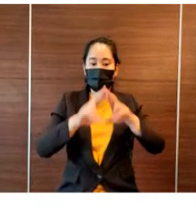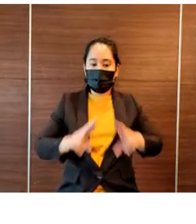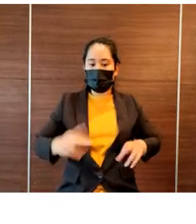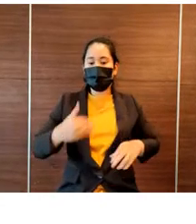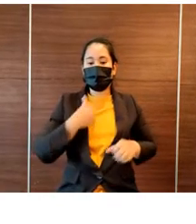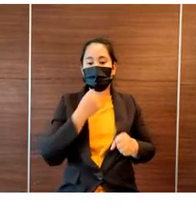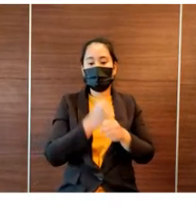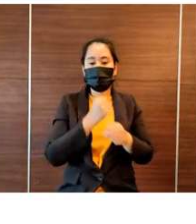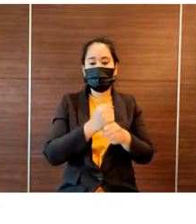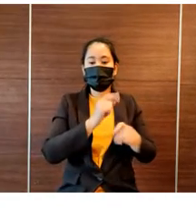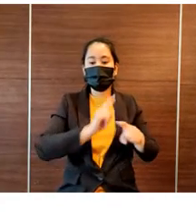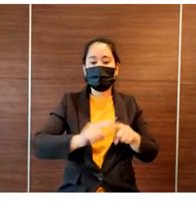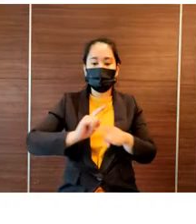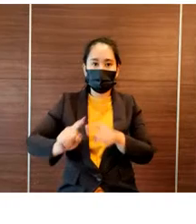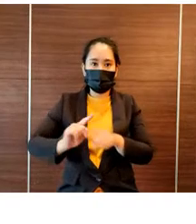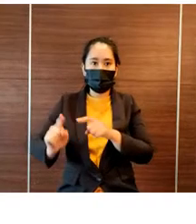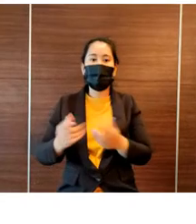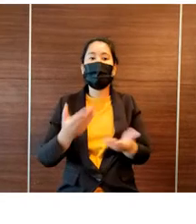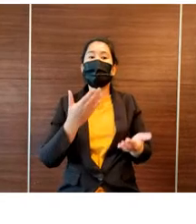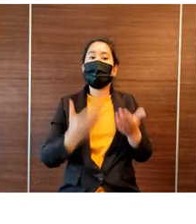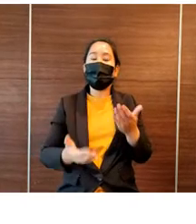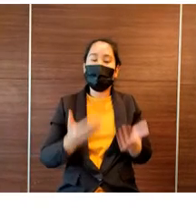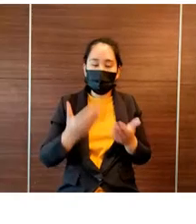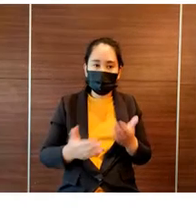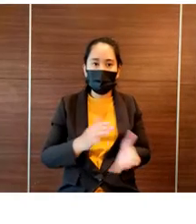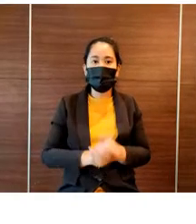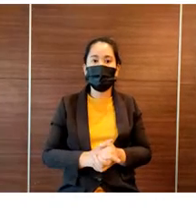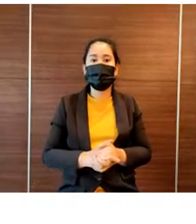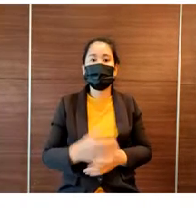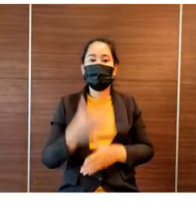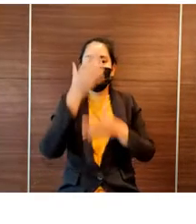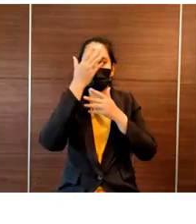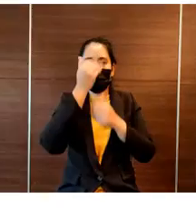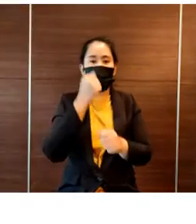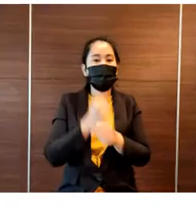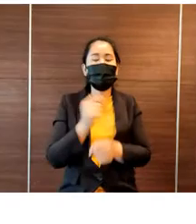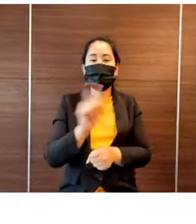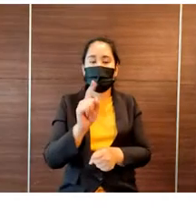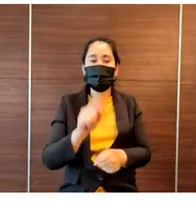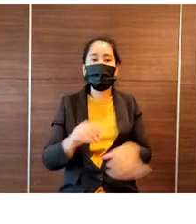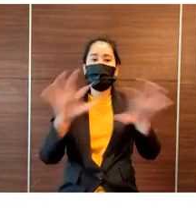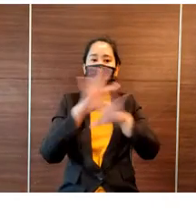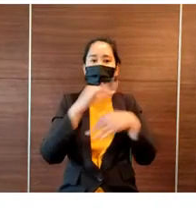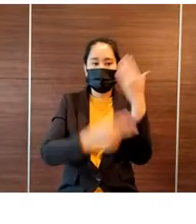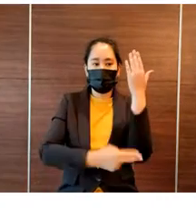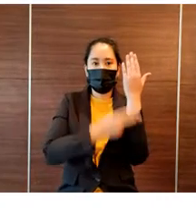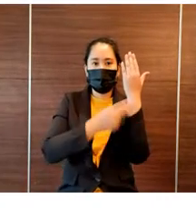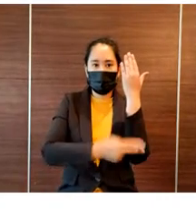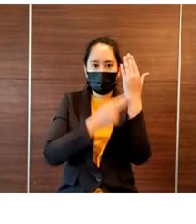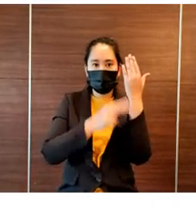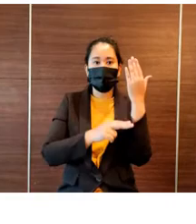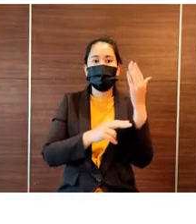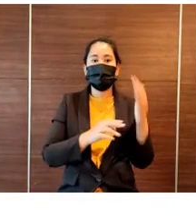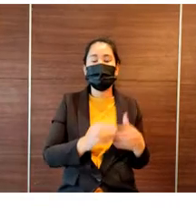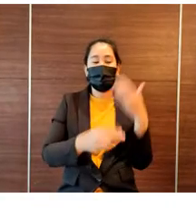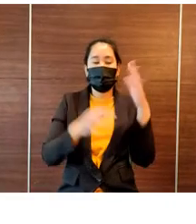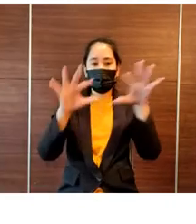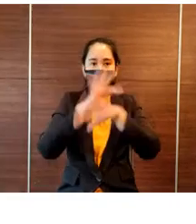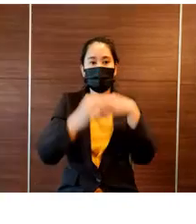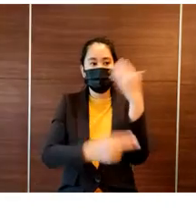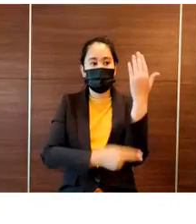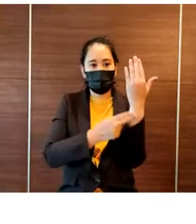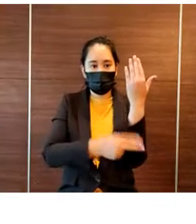ากขึ้นมันแล้วแต่สเกลครับของอาจารย์ครับมันมีสเกลตั้งแต่แบบเหมือนโรงแรม1ดาวไปจนถึงโรงแรม5ดาวอะไรอย่